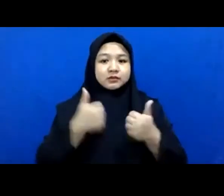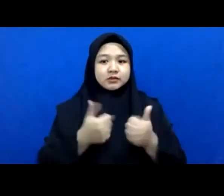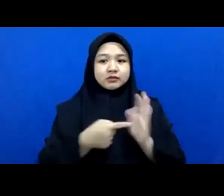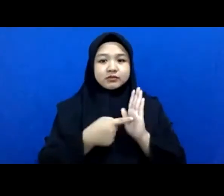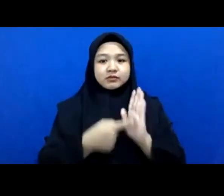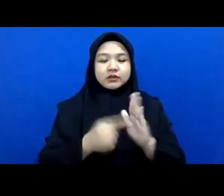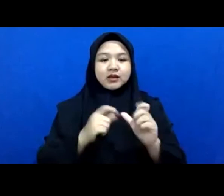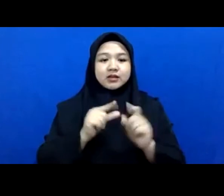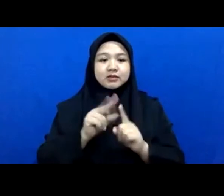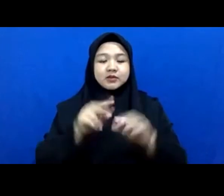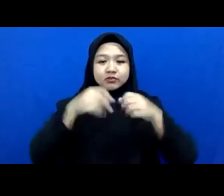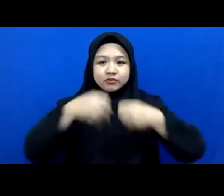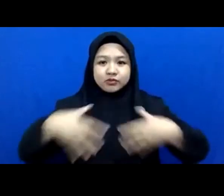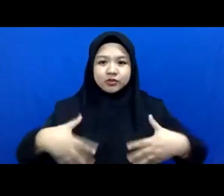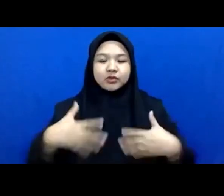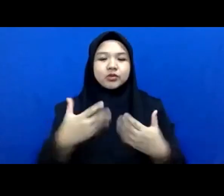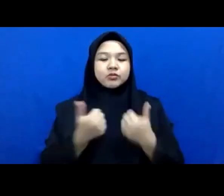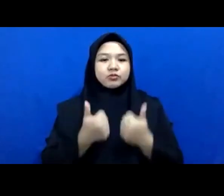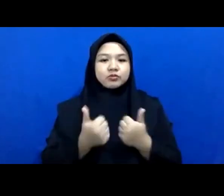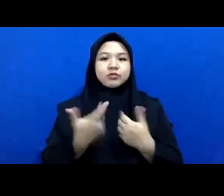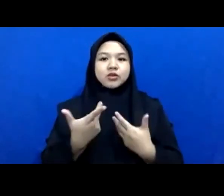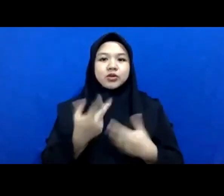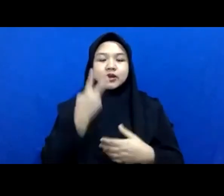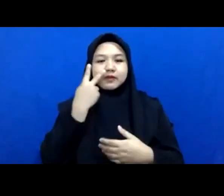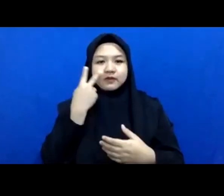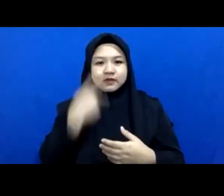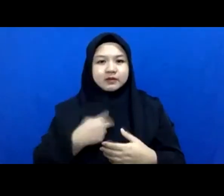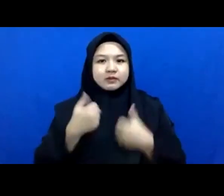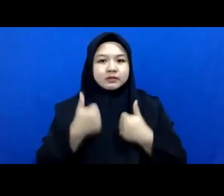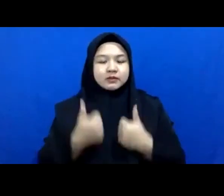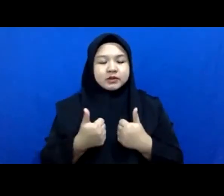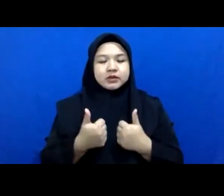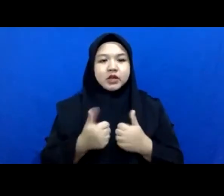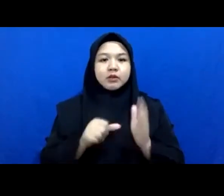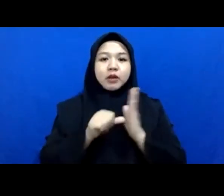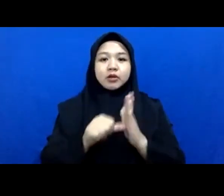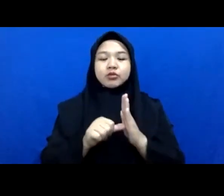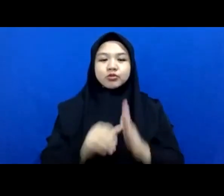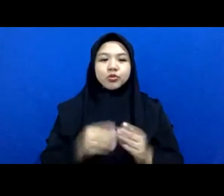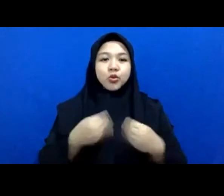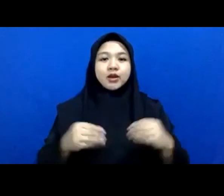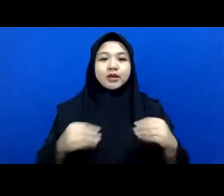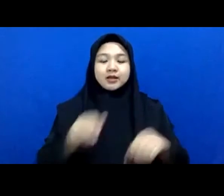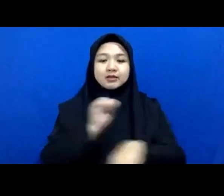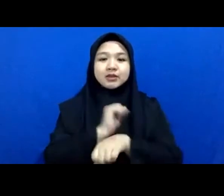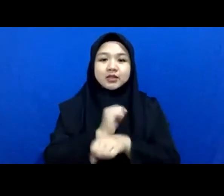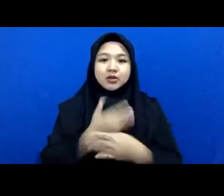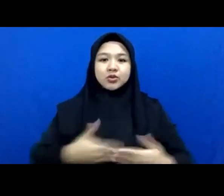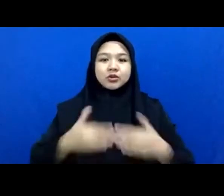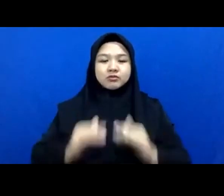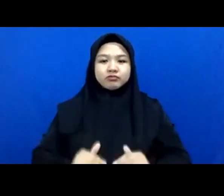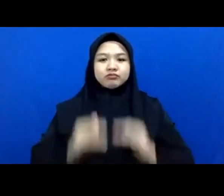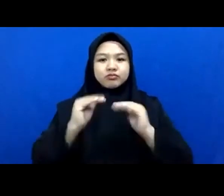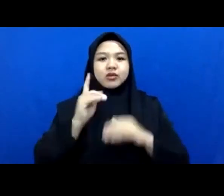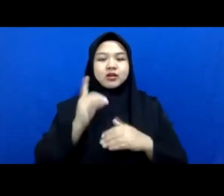yang terstruktur, suportif, dan juga reflektif bisa membantu meningkatkan kualitas pekerja sosial dan menghasilkan